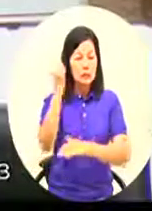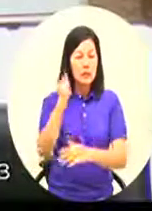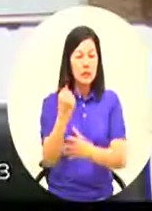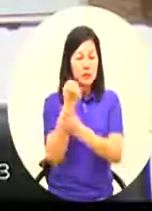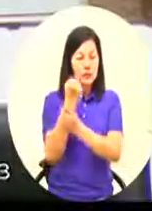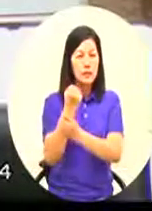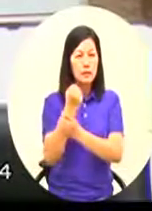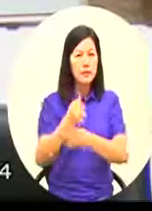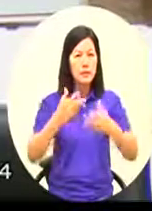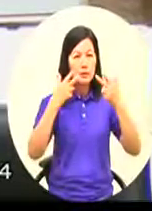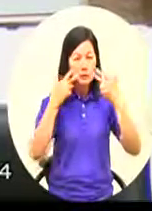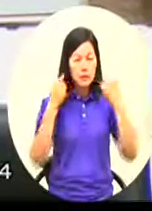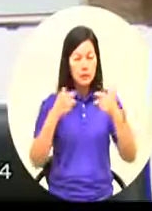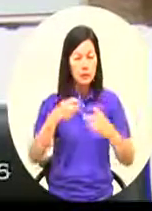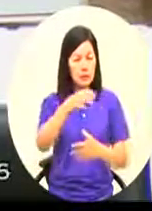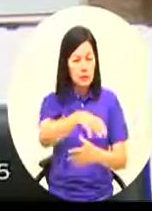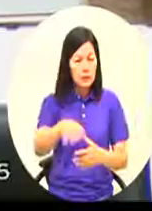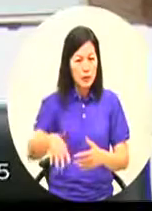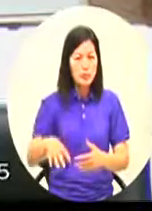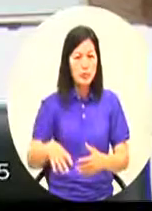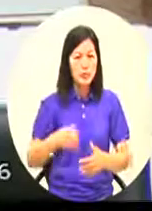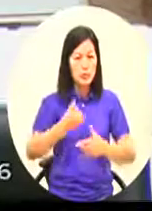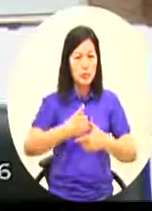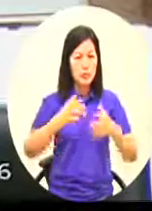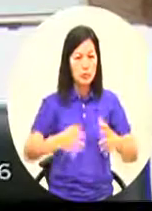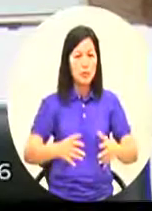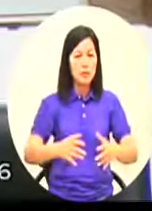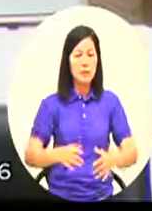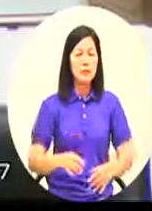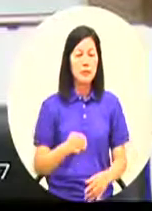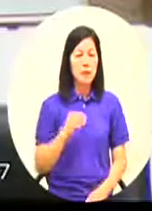部落的建设。那么中央的，